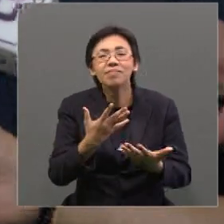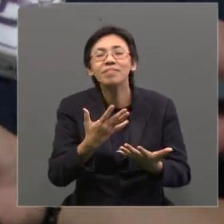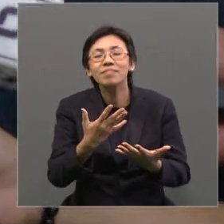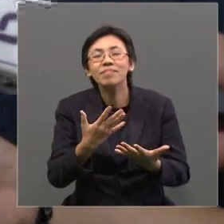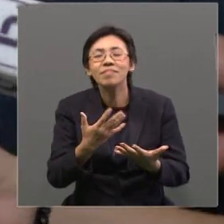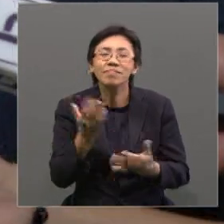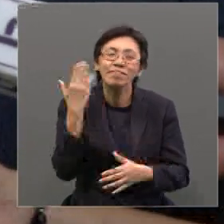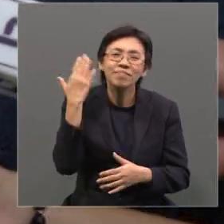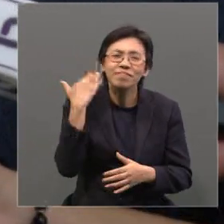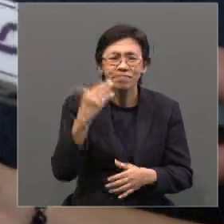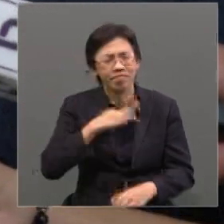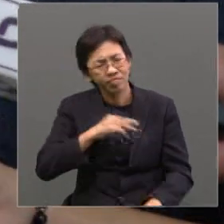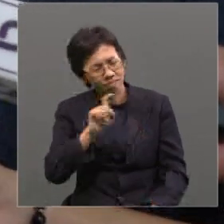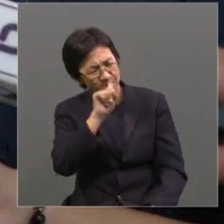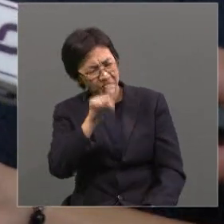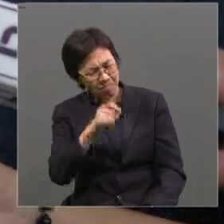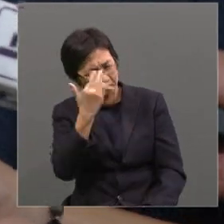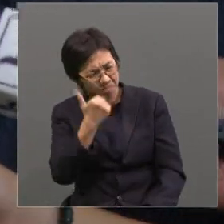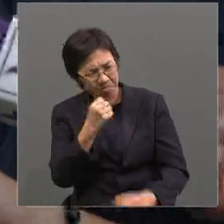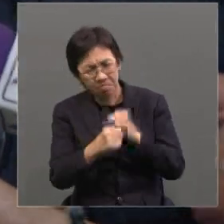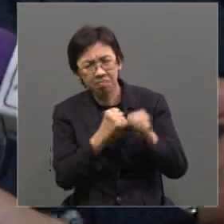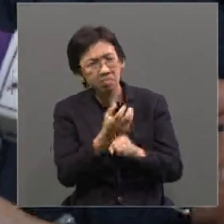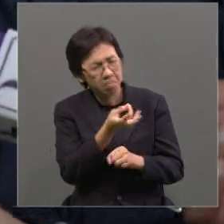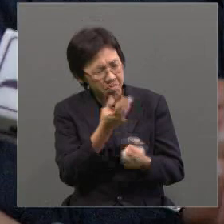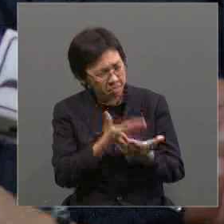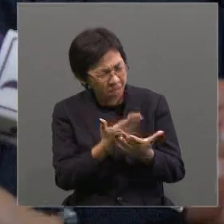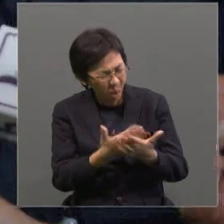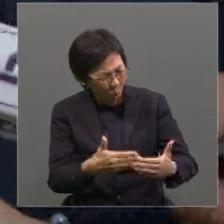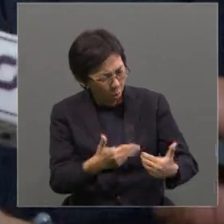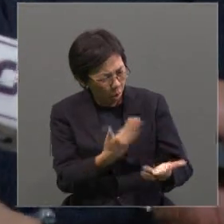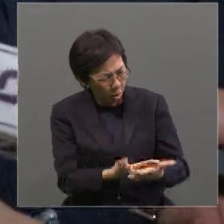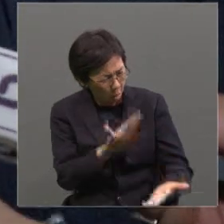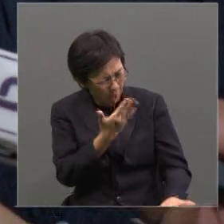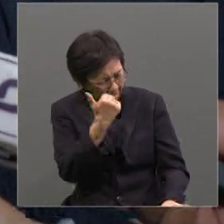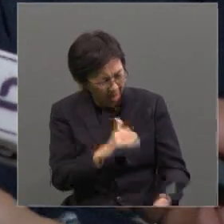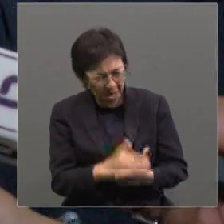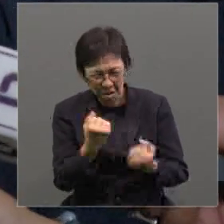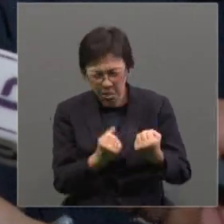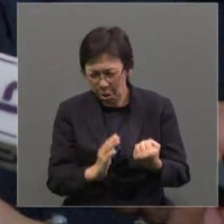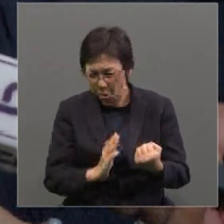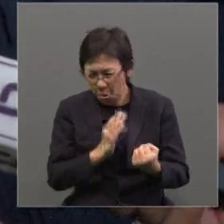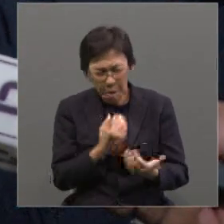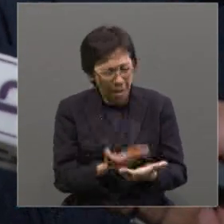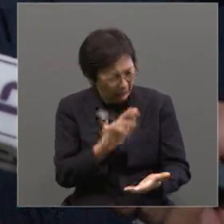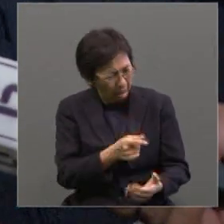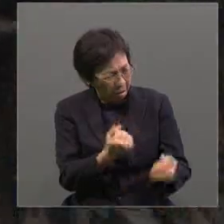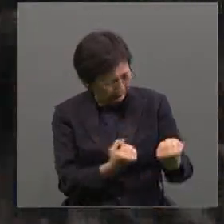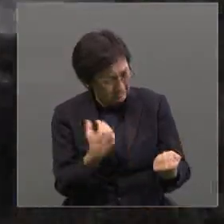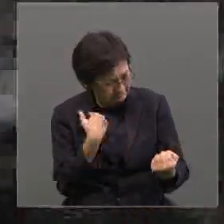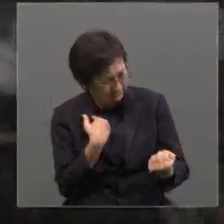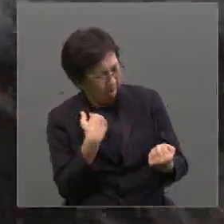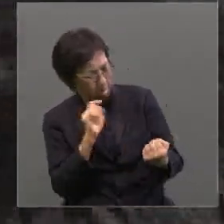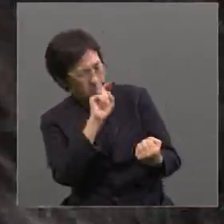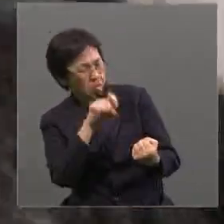ของเขาคุณฟิล์มบอกตอนนั้นก็เอ๊ะอยู่เหมือนกันนะว่าเฮ้ยอายุน้อยขนาดนี้ทำไมร่ำรวยอู้ฟู่จังเลยมีซูเปอร์คาร์ขับด้วยนะฮะส่วนทีนี้ทางด้า